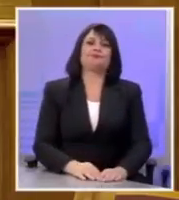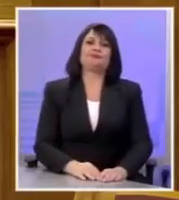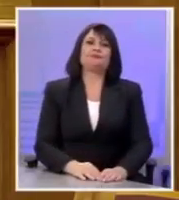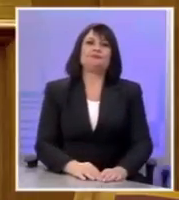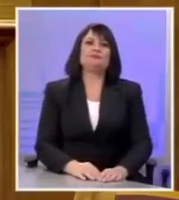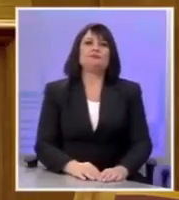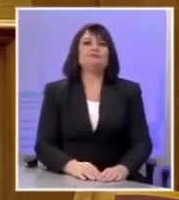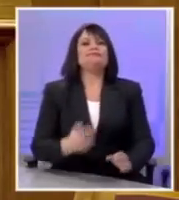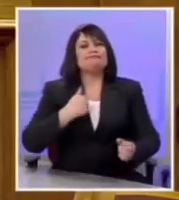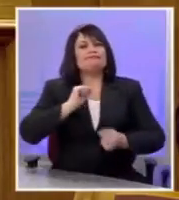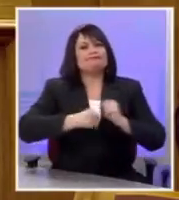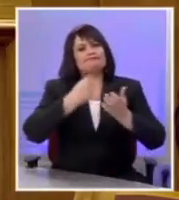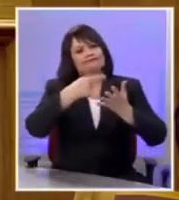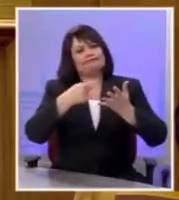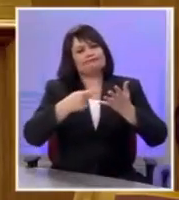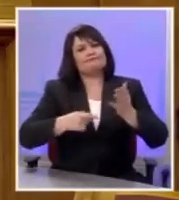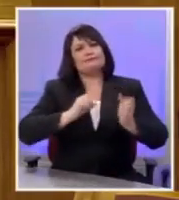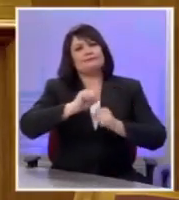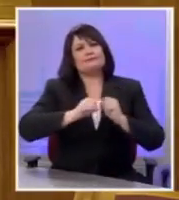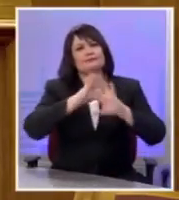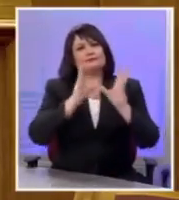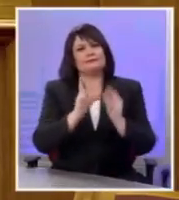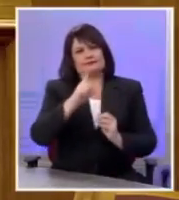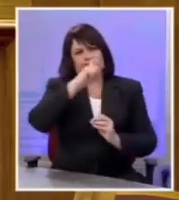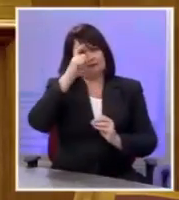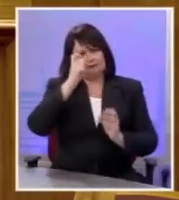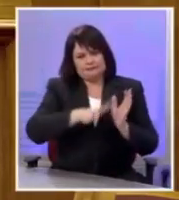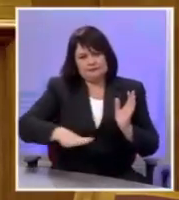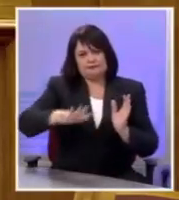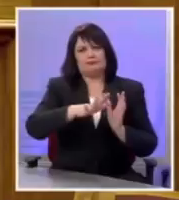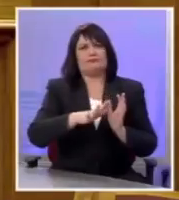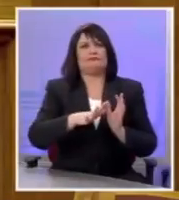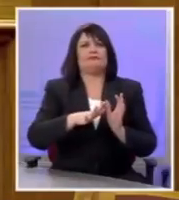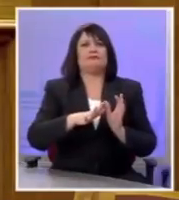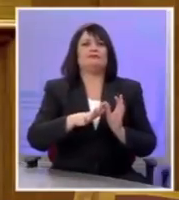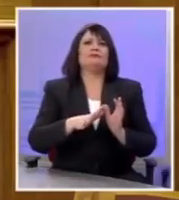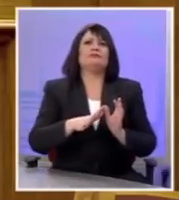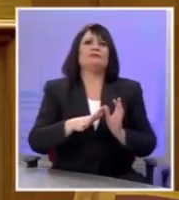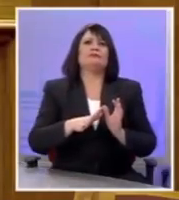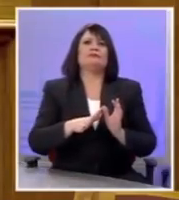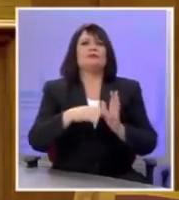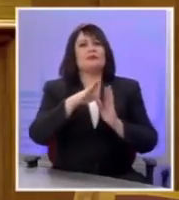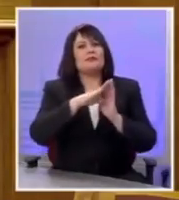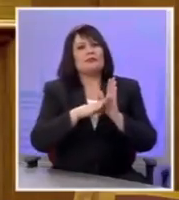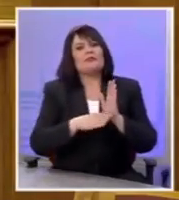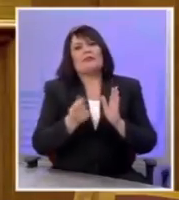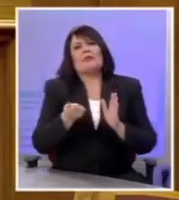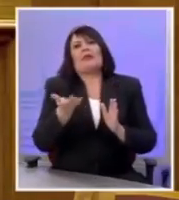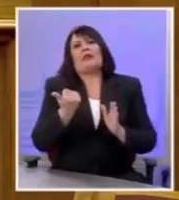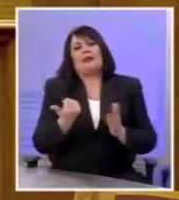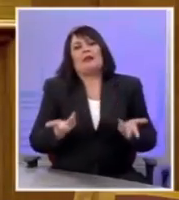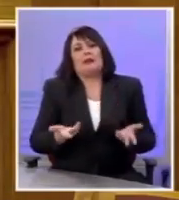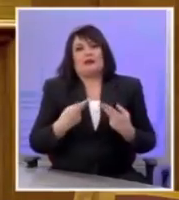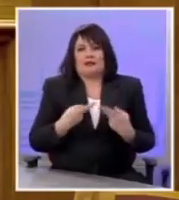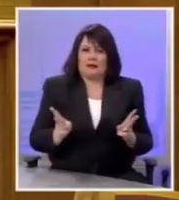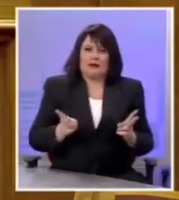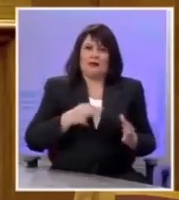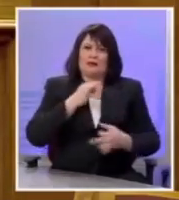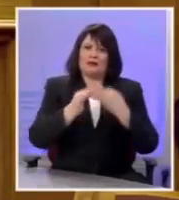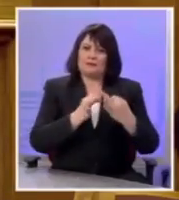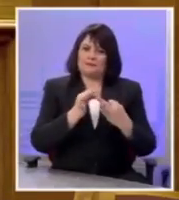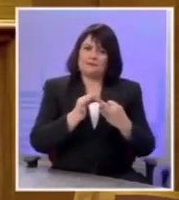Αυτές είναι οι προσπάθειες μέσα σε αυτά τα δύσκολους περιορισμούς που σας έχουμε. Επιτρέψτε μου να